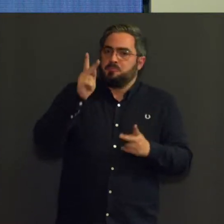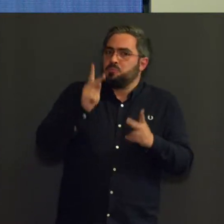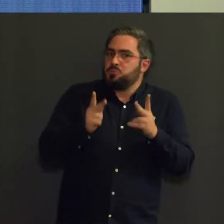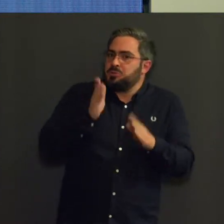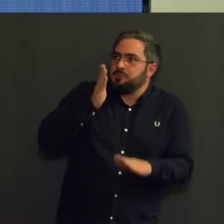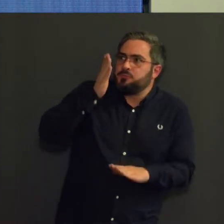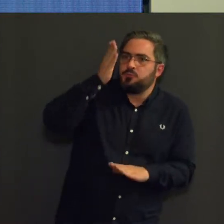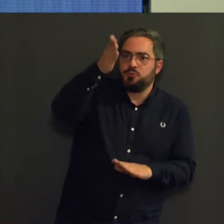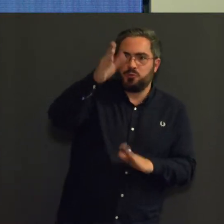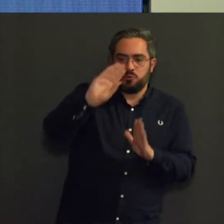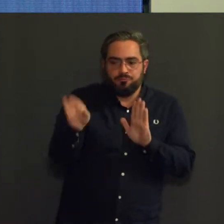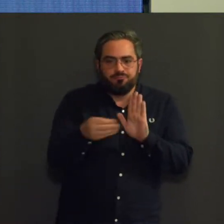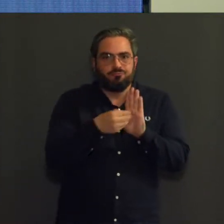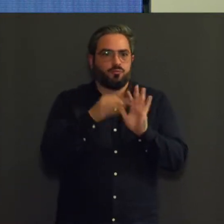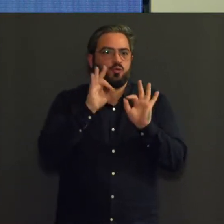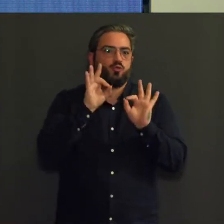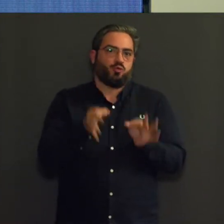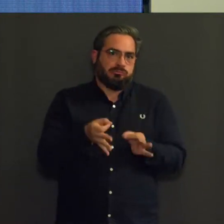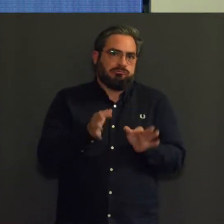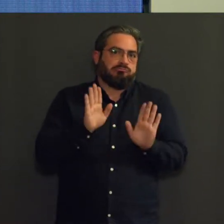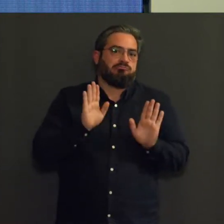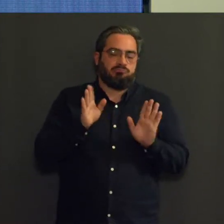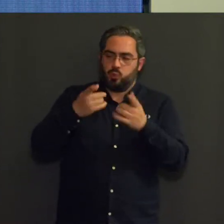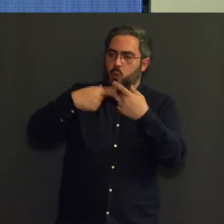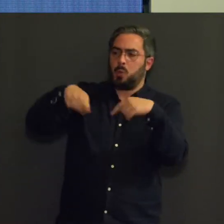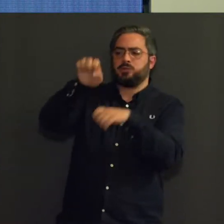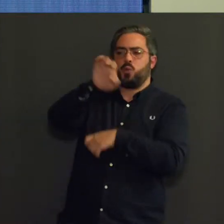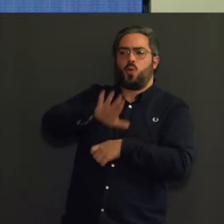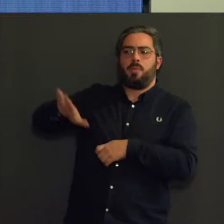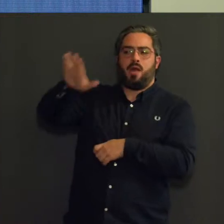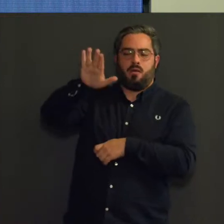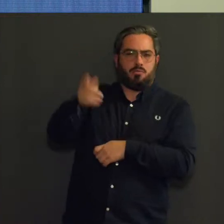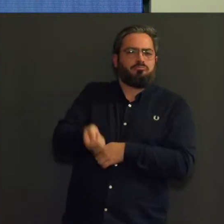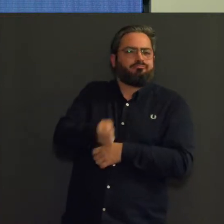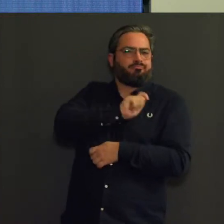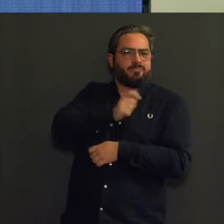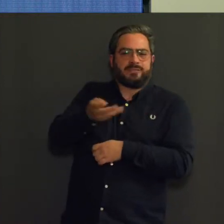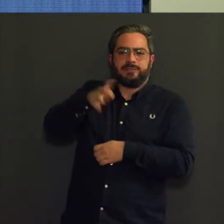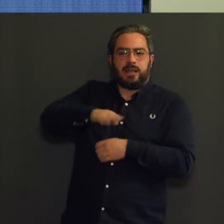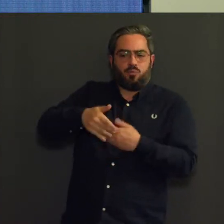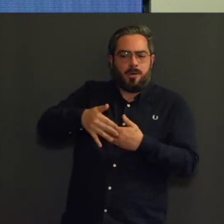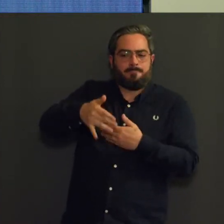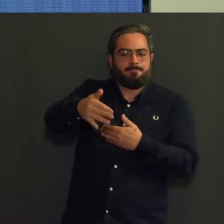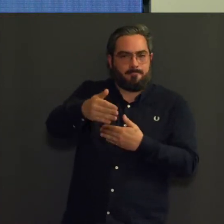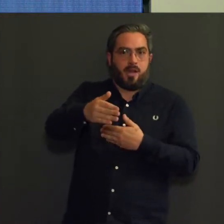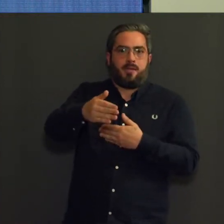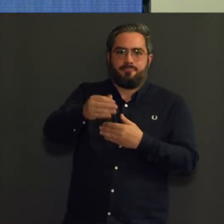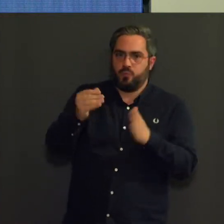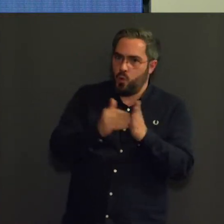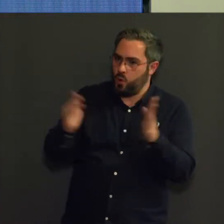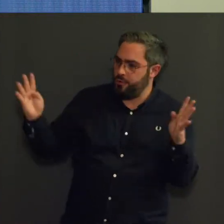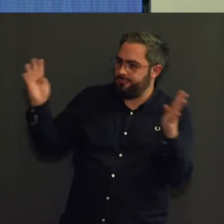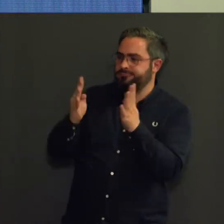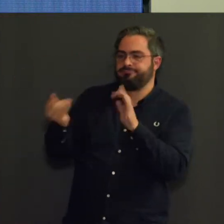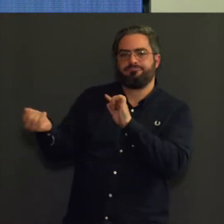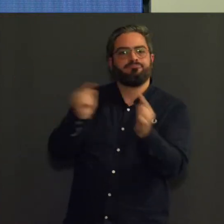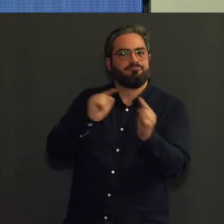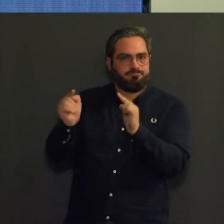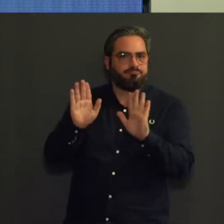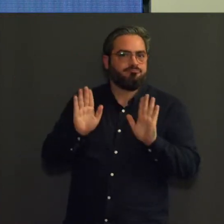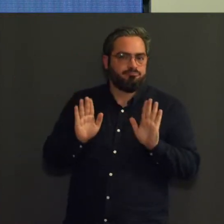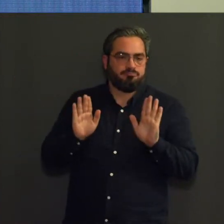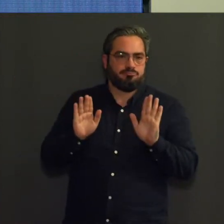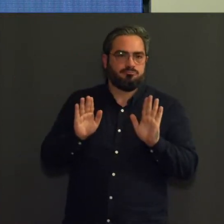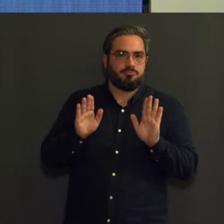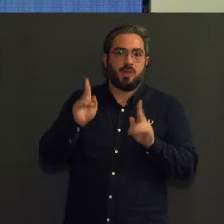dans le futur et la Commission est chargée d'ici 4 mois de revoir ce point et éventuellement à ce moment-là